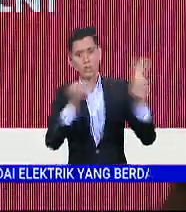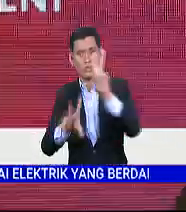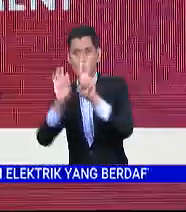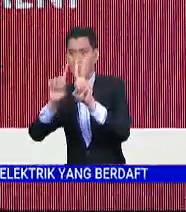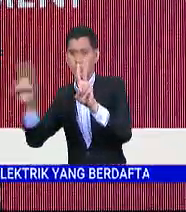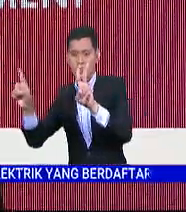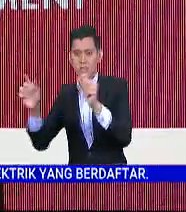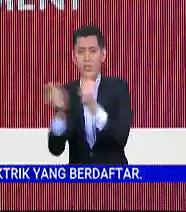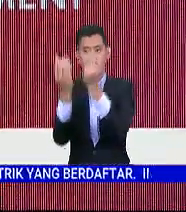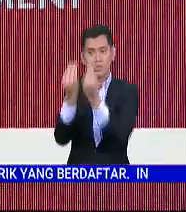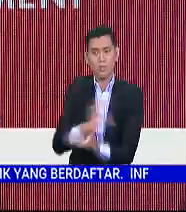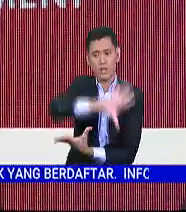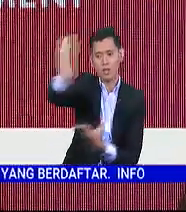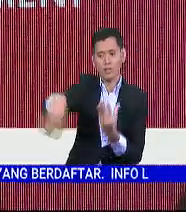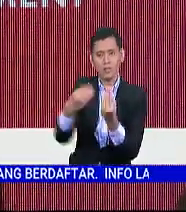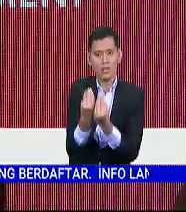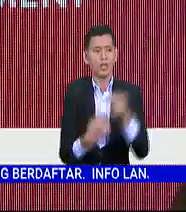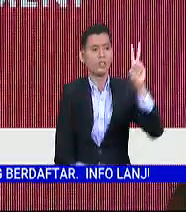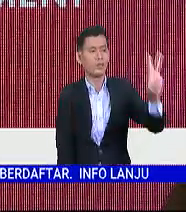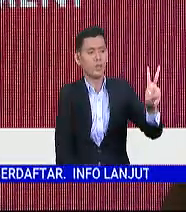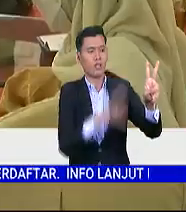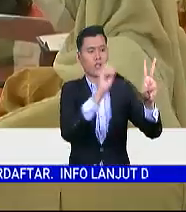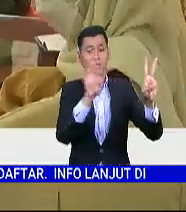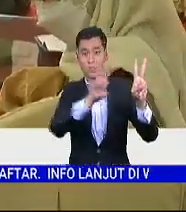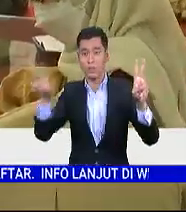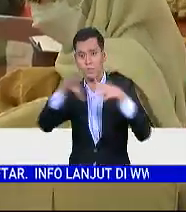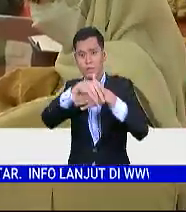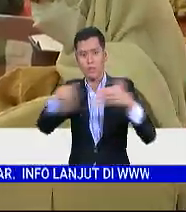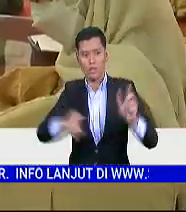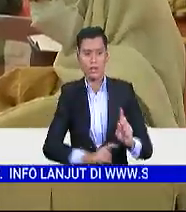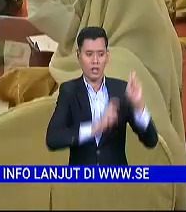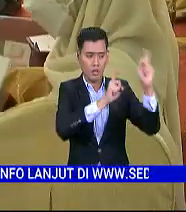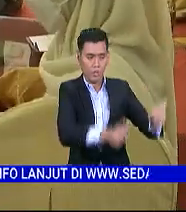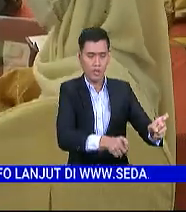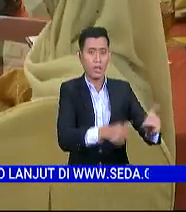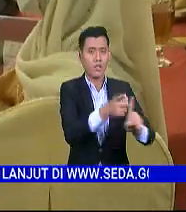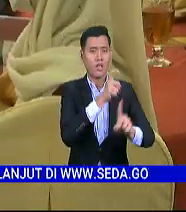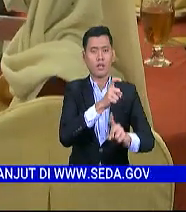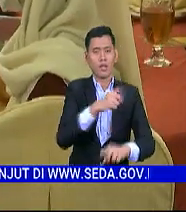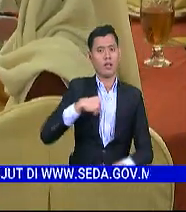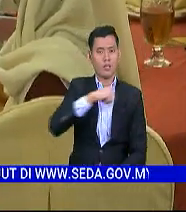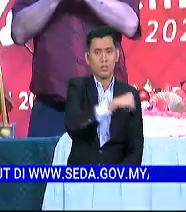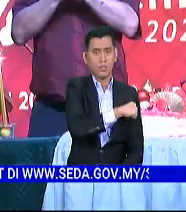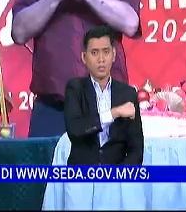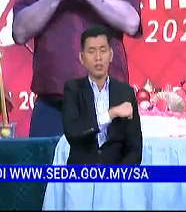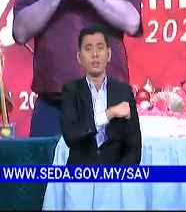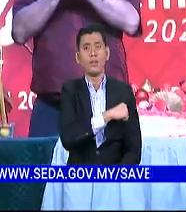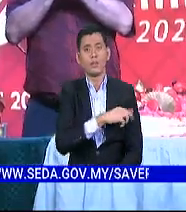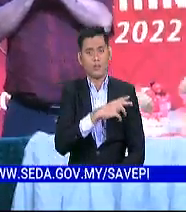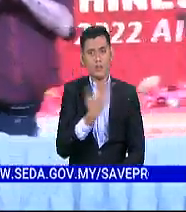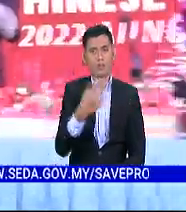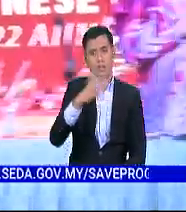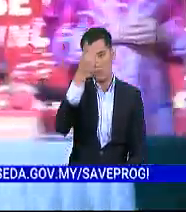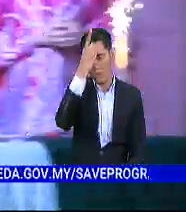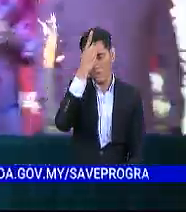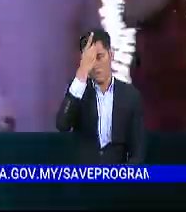2020-2021 dengan jumlah keseluruhan RM200,000. Anugerah disampaikan Ahli Dewan Undangan Negeri dilantik, Datuk Seri